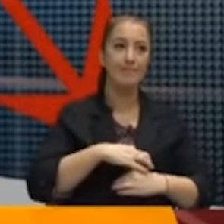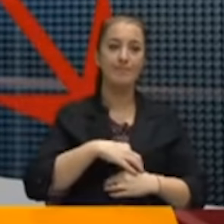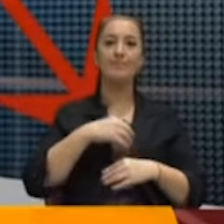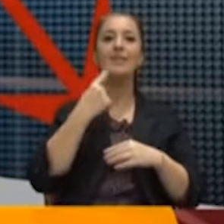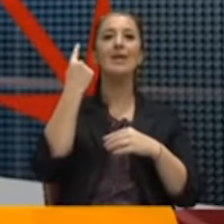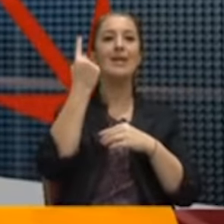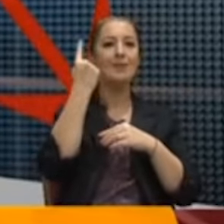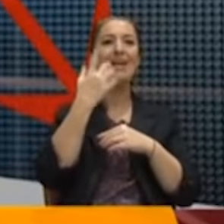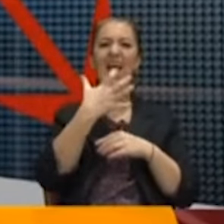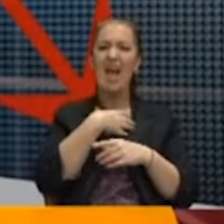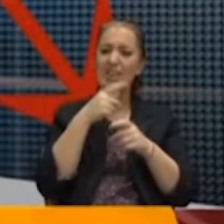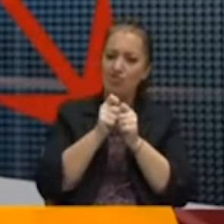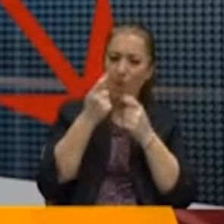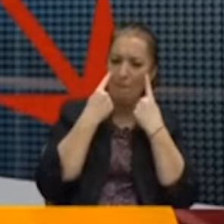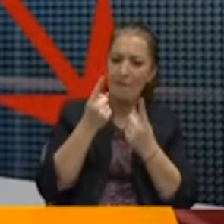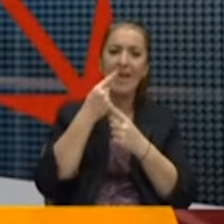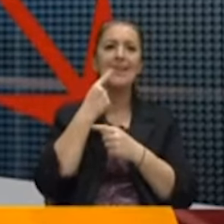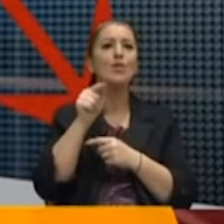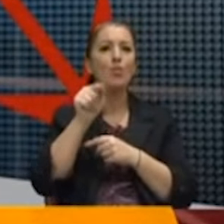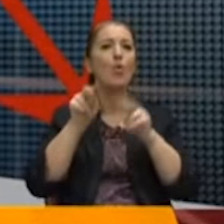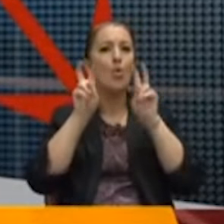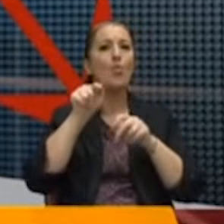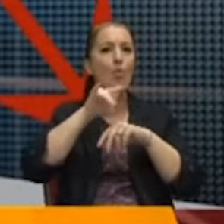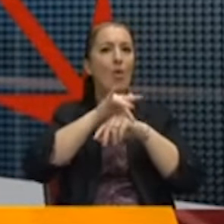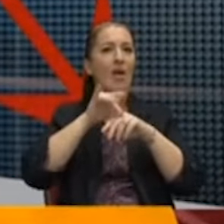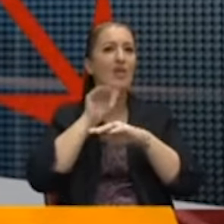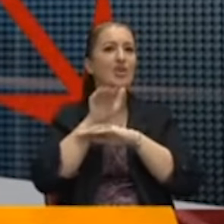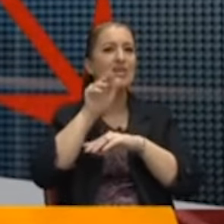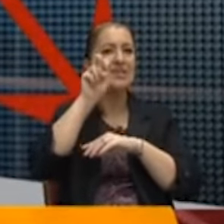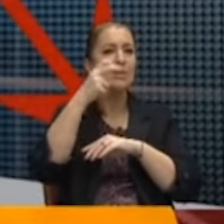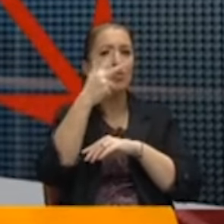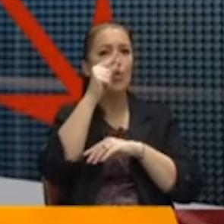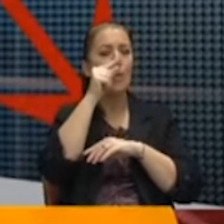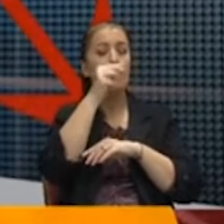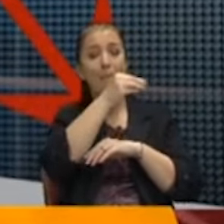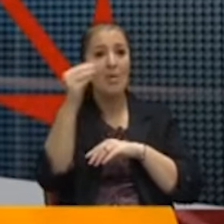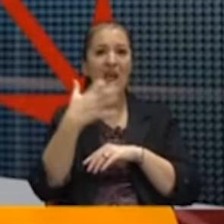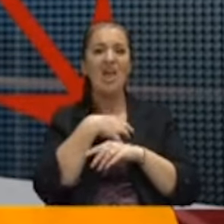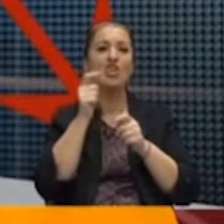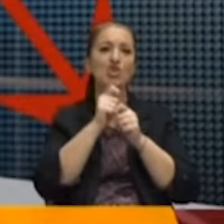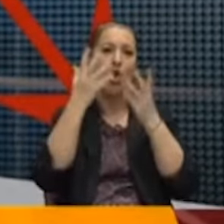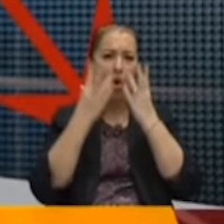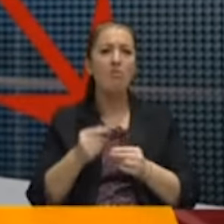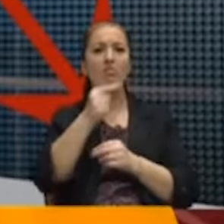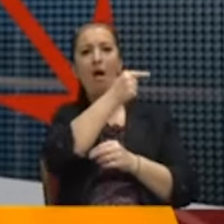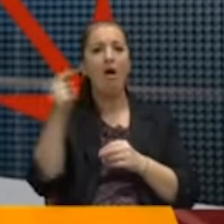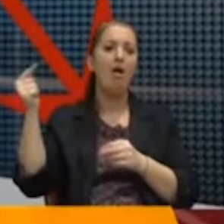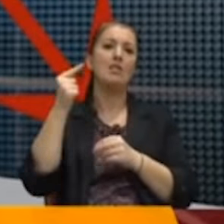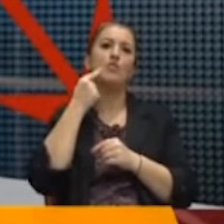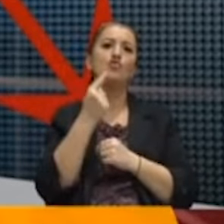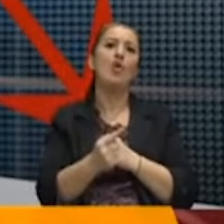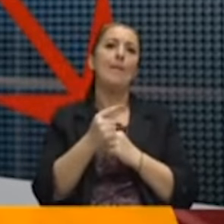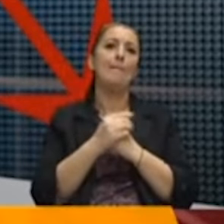birilerinin kendi işine bak dediği bu konuların bu ülkede yaşayan 83 milyonun kendi işi olduğunu da altını çizelim.